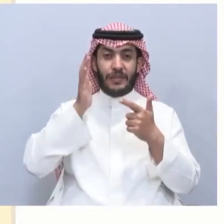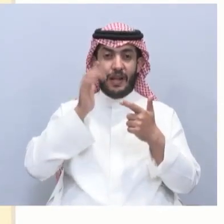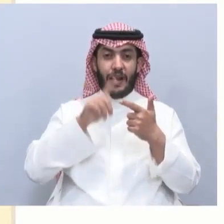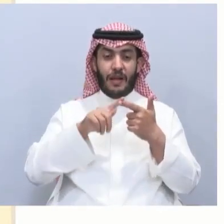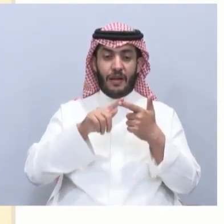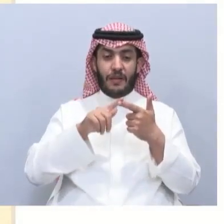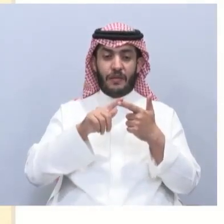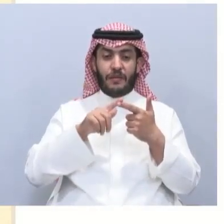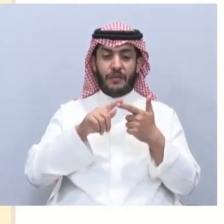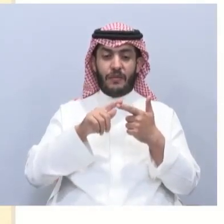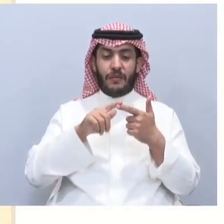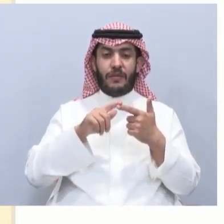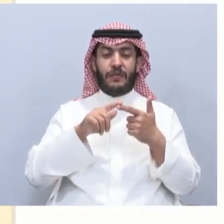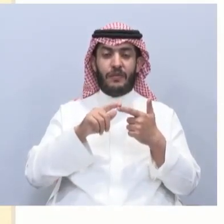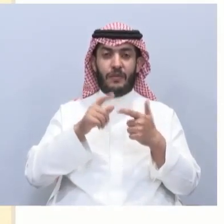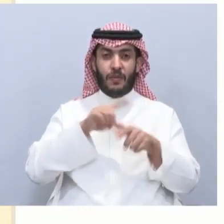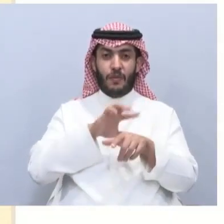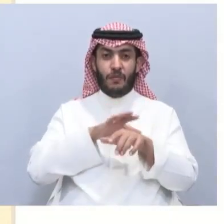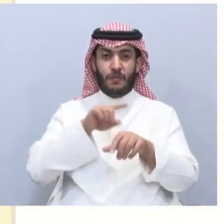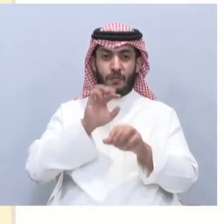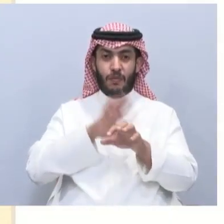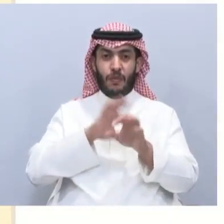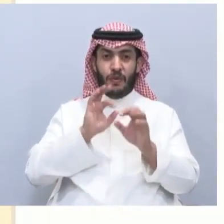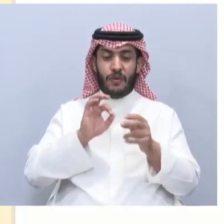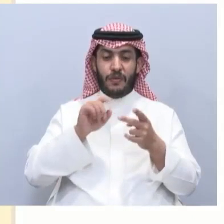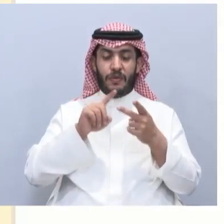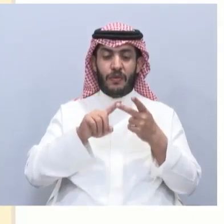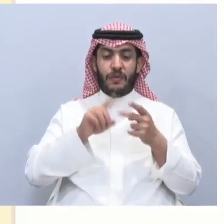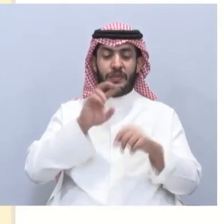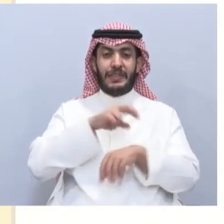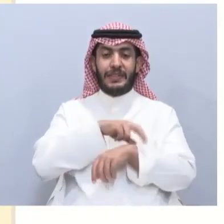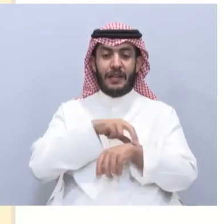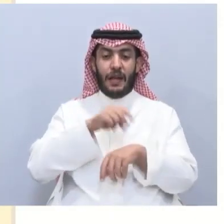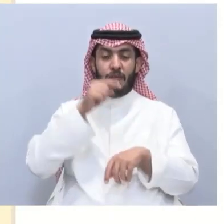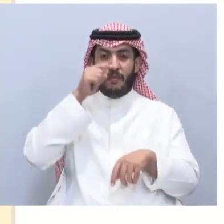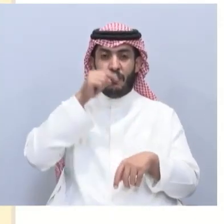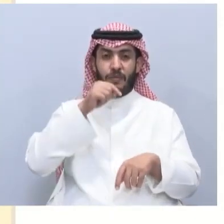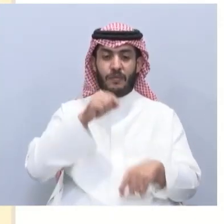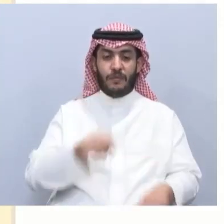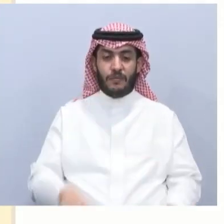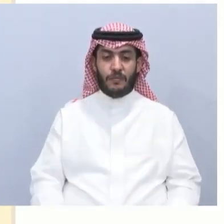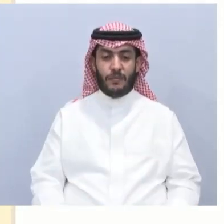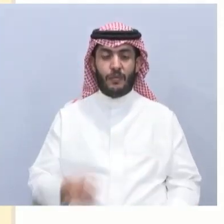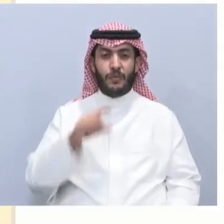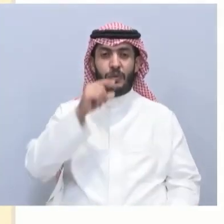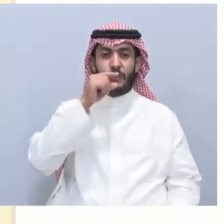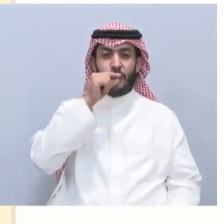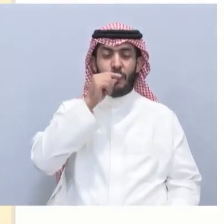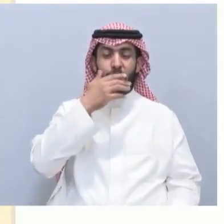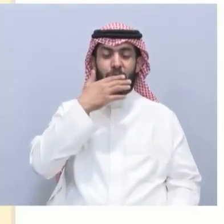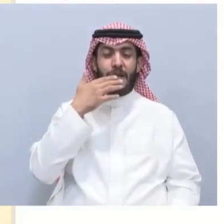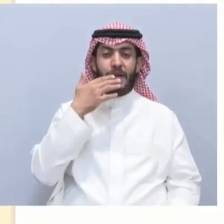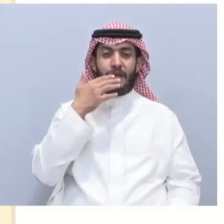المكتوبه هذا الثاني وتؤتي الزكاه المفروضه وتصوم